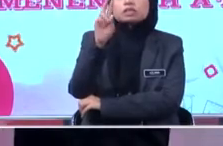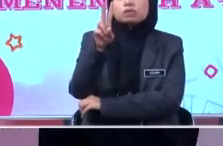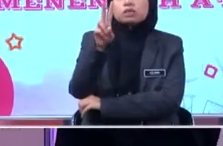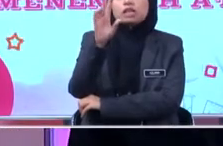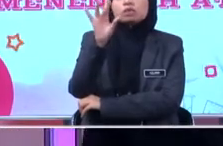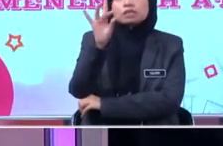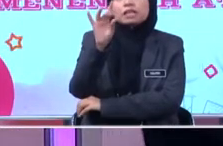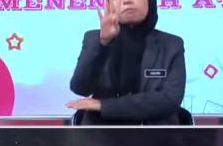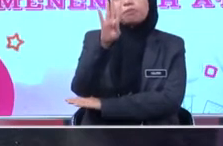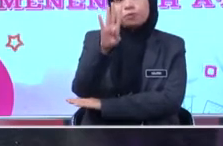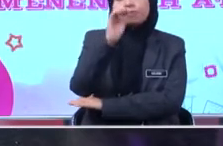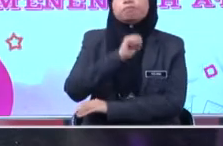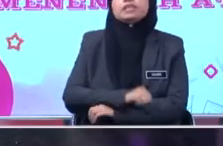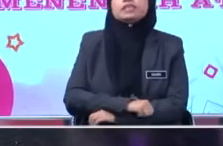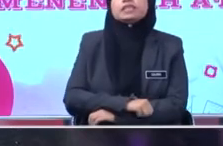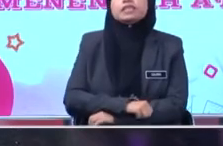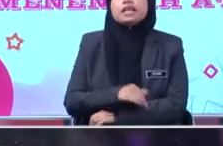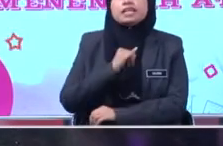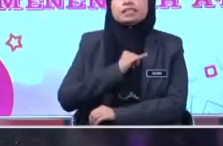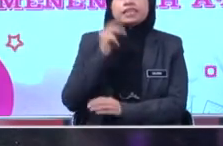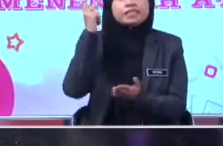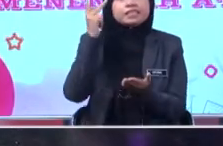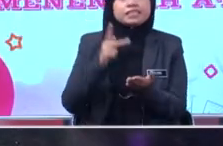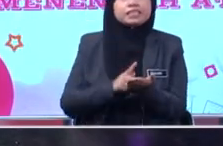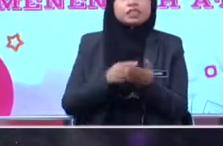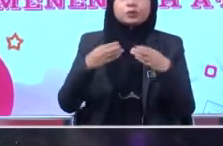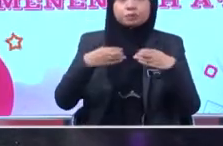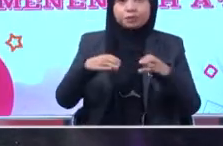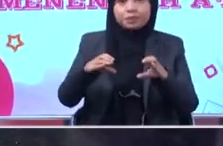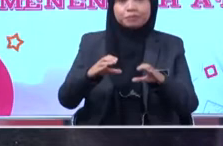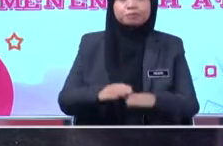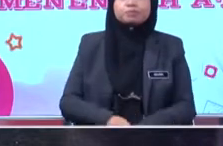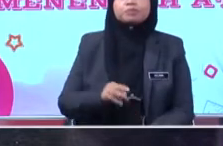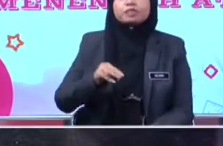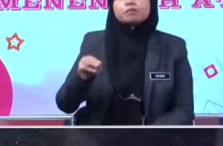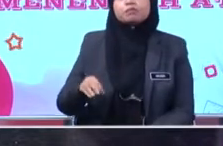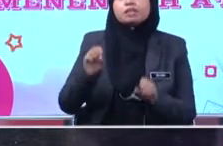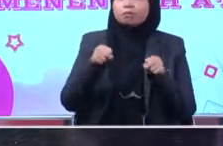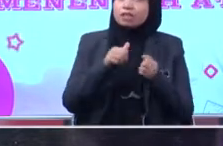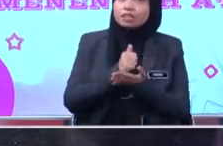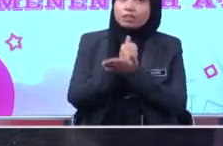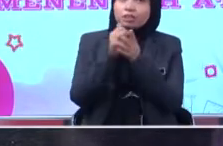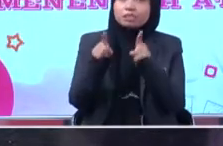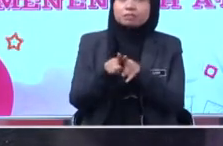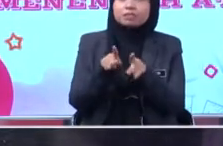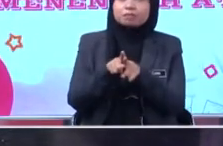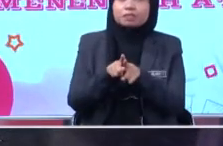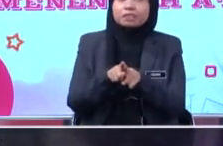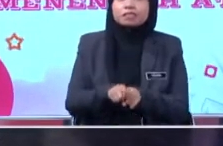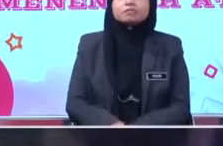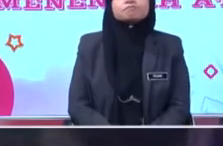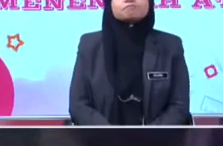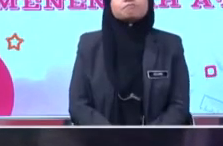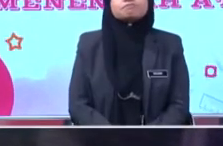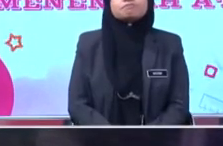gile Enggak saya kena Coba yuk style murid-murid Kak rumah tuh begitu lengkap Dina sama Ustad beli baju